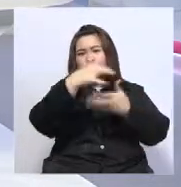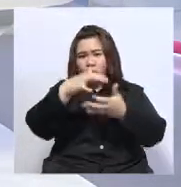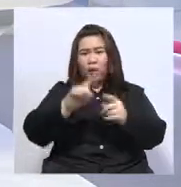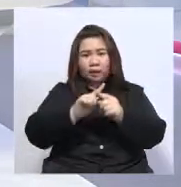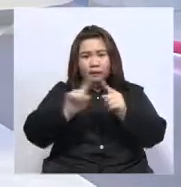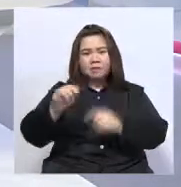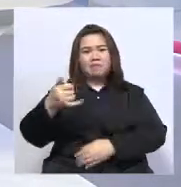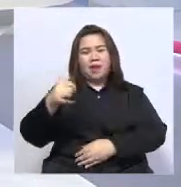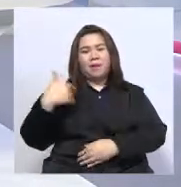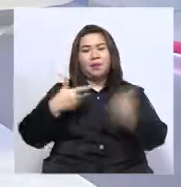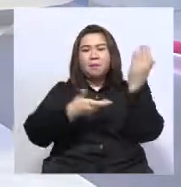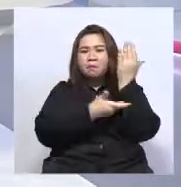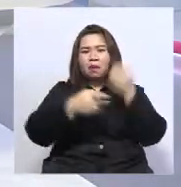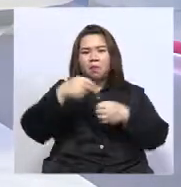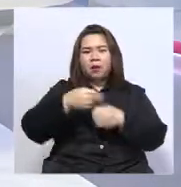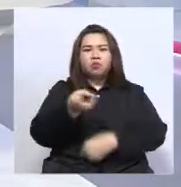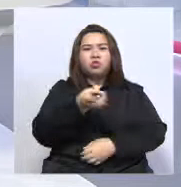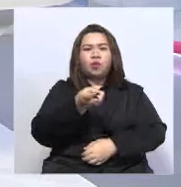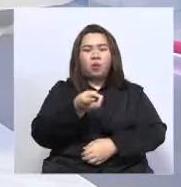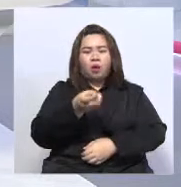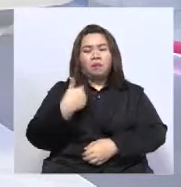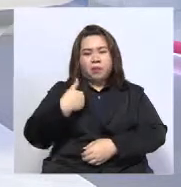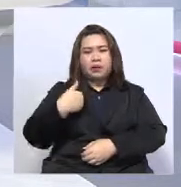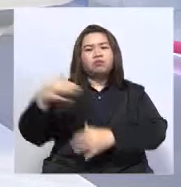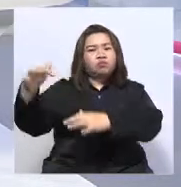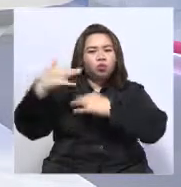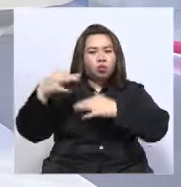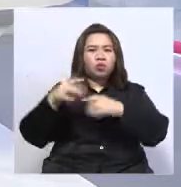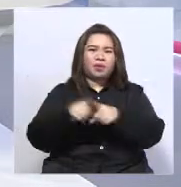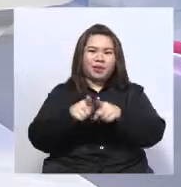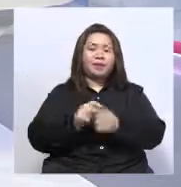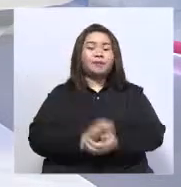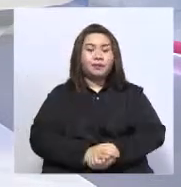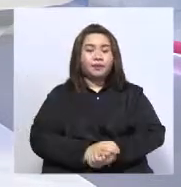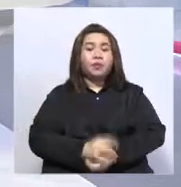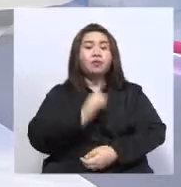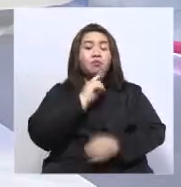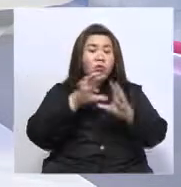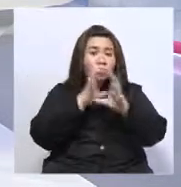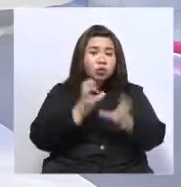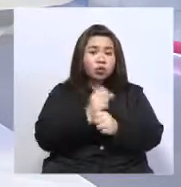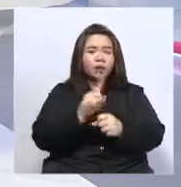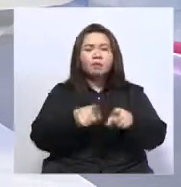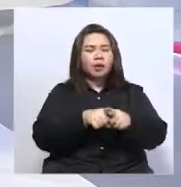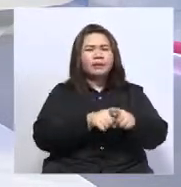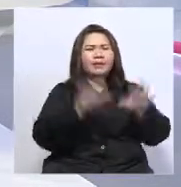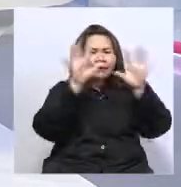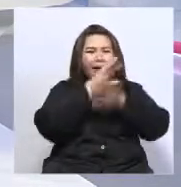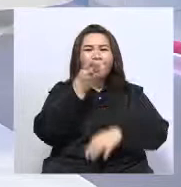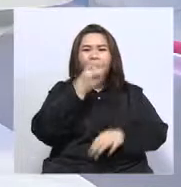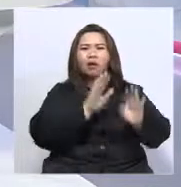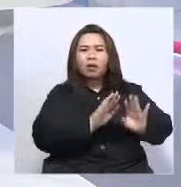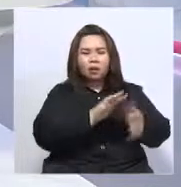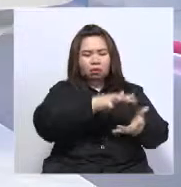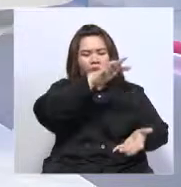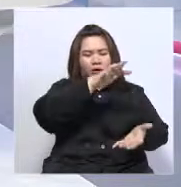ก็มีบางปีเหมือนกันนะครับที่น้ำมันปาล์มเราเนี่ยน้อยก็จะมีการนำเข้าม าช่วงตอนนี้ก็คือต้องมีการเร่งระบายก็เหมือนการระบายข้าวนี่แหละถ้าเรามี